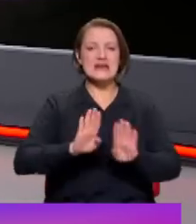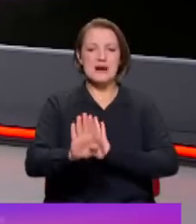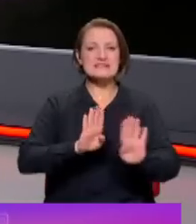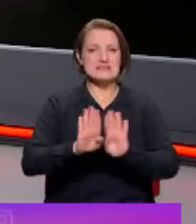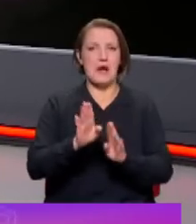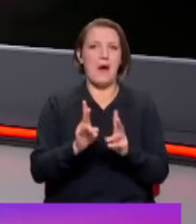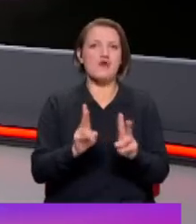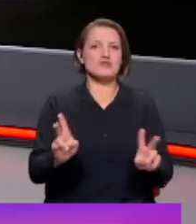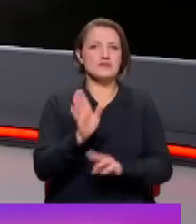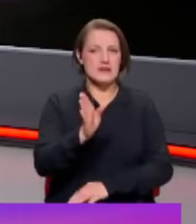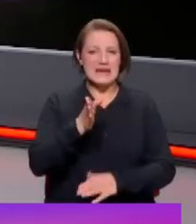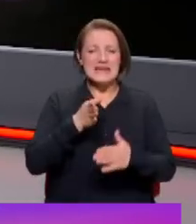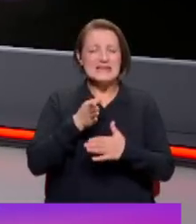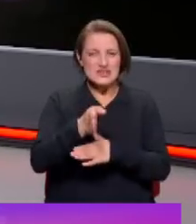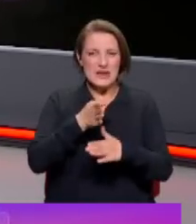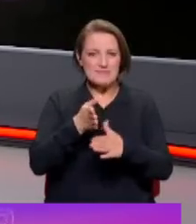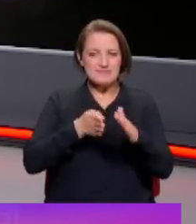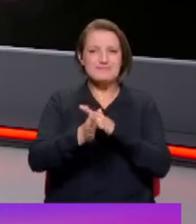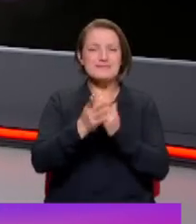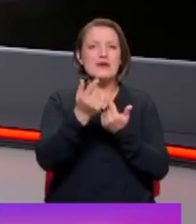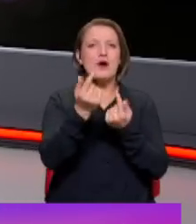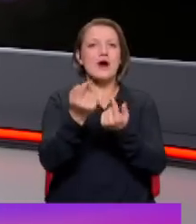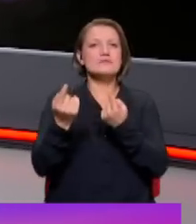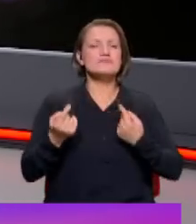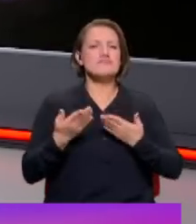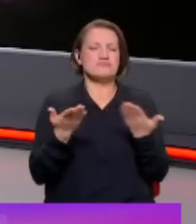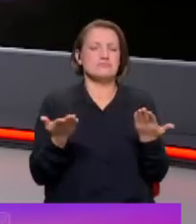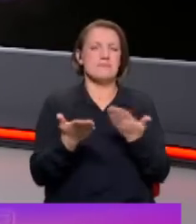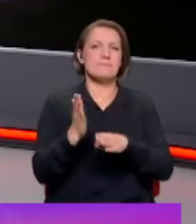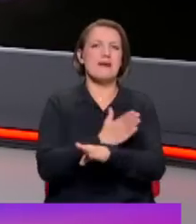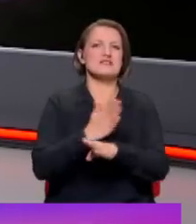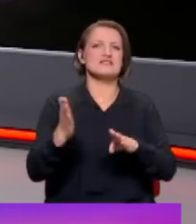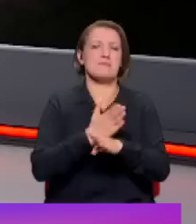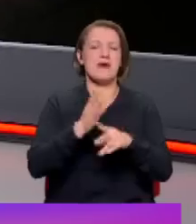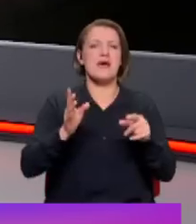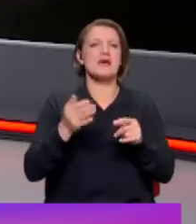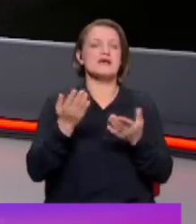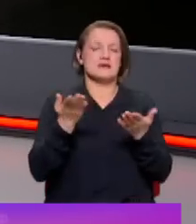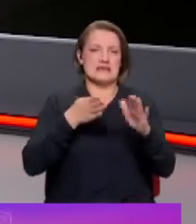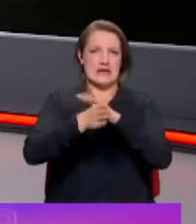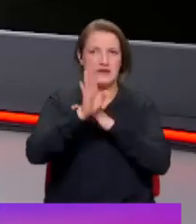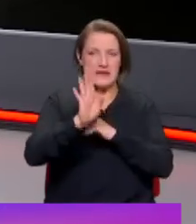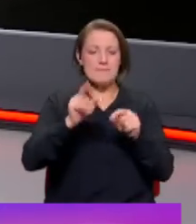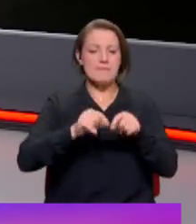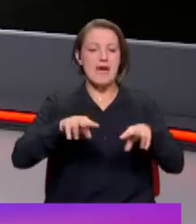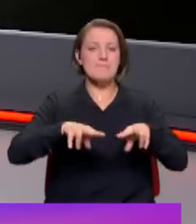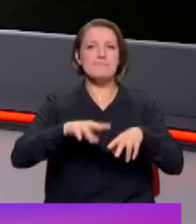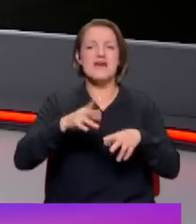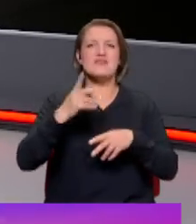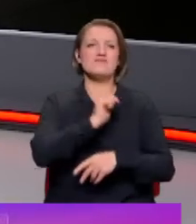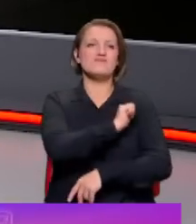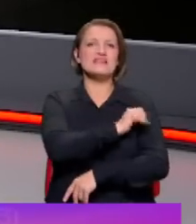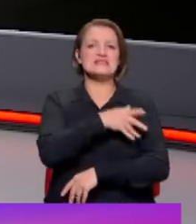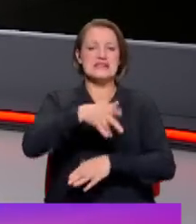açıldı ve içeri kısıtlı miktarda yardım malzemesi girdi Biz söylemiyoruz birleşmiş milletlerin Filistin temsilcileri orada